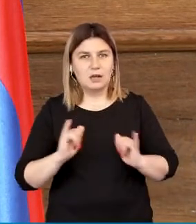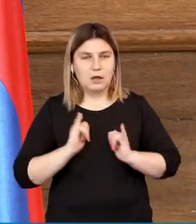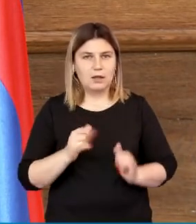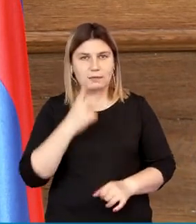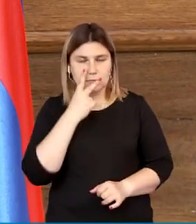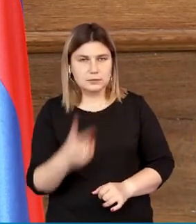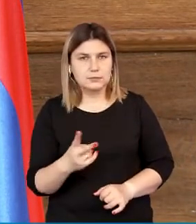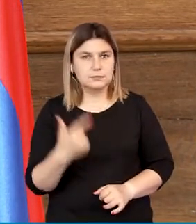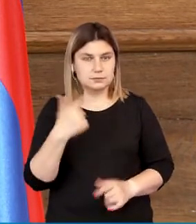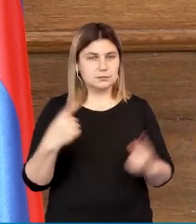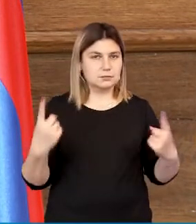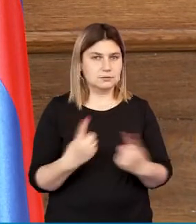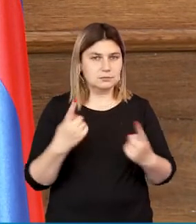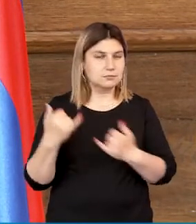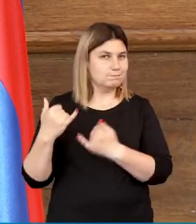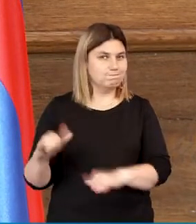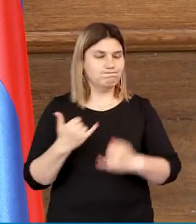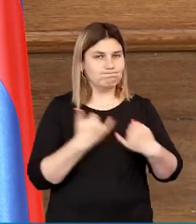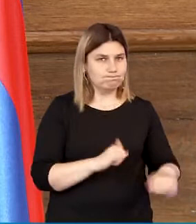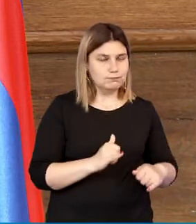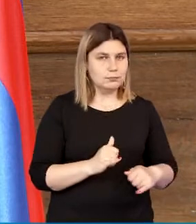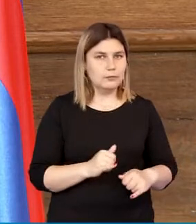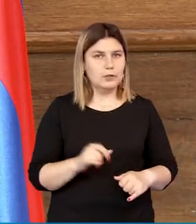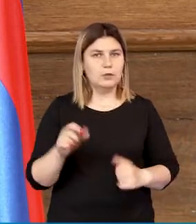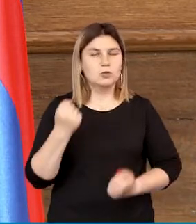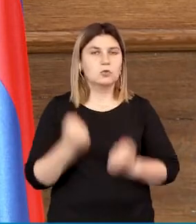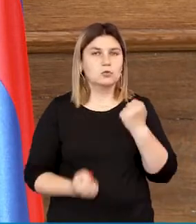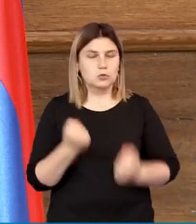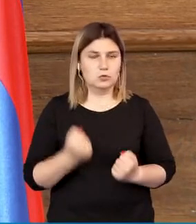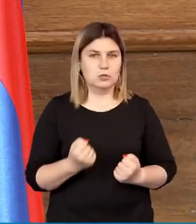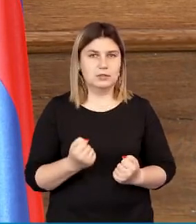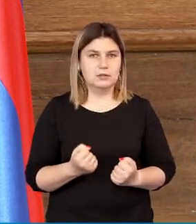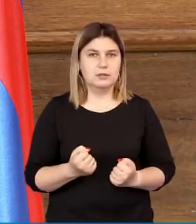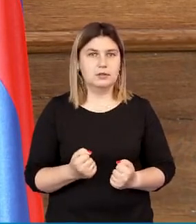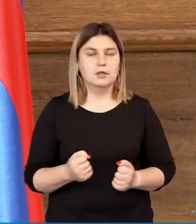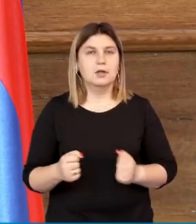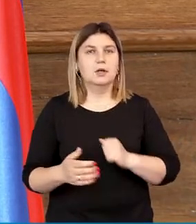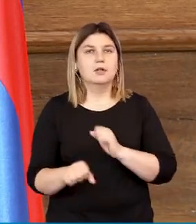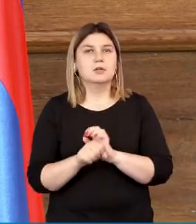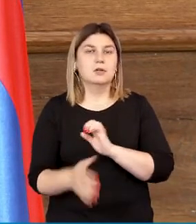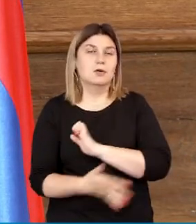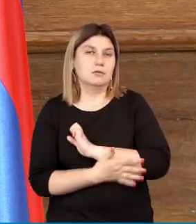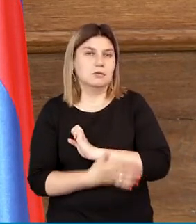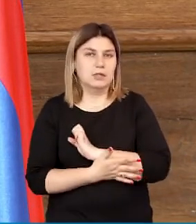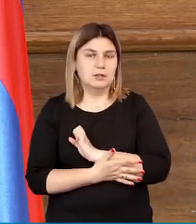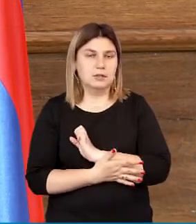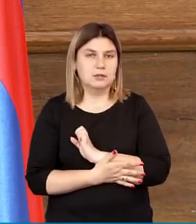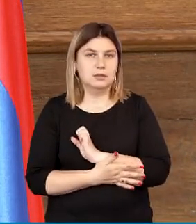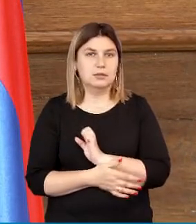tych dwóch sytuacji. One rzeczywiście są trudne do uzasadnienia.